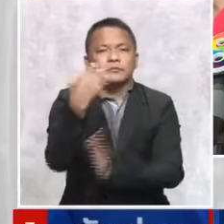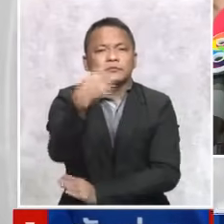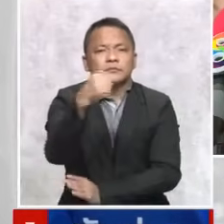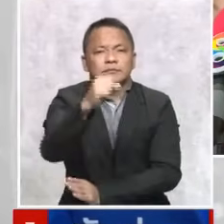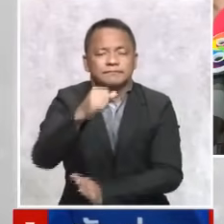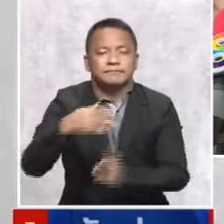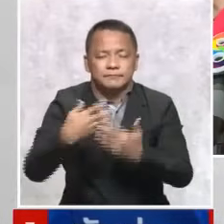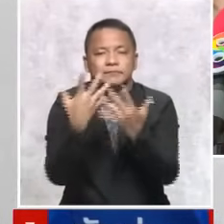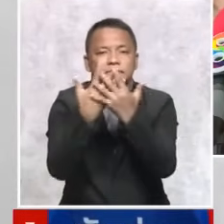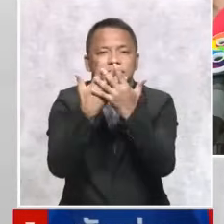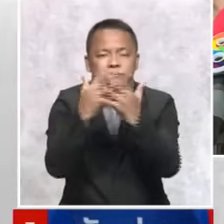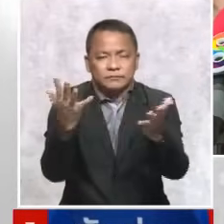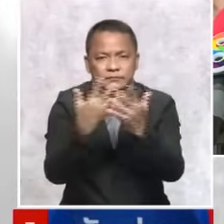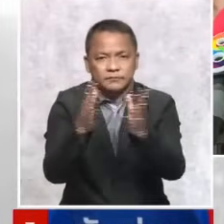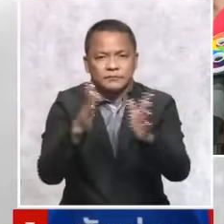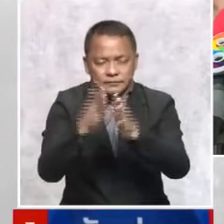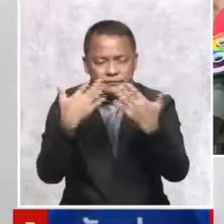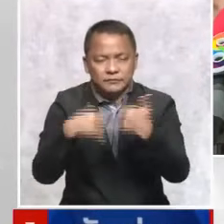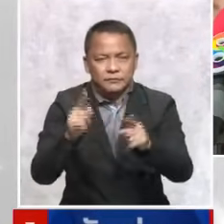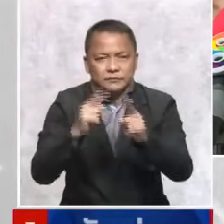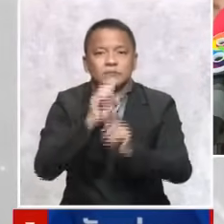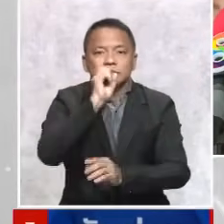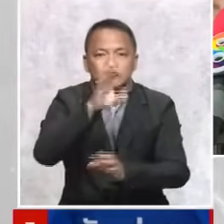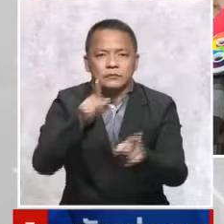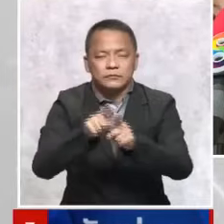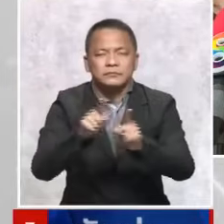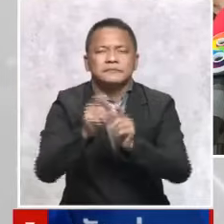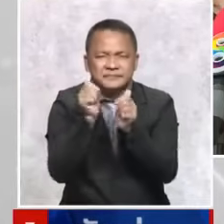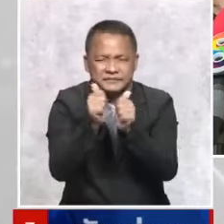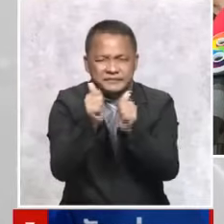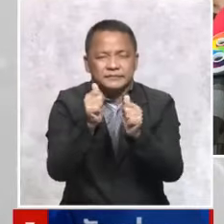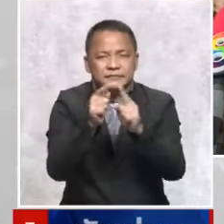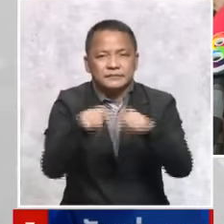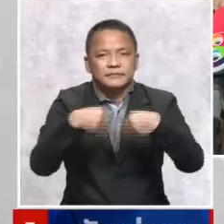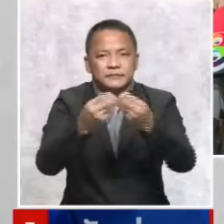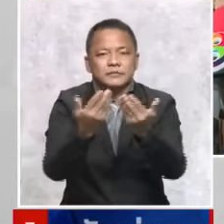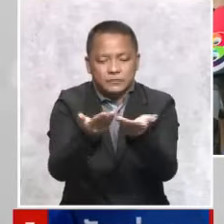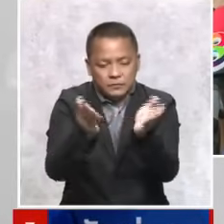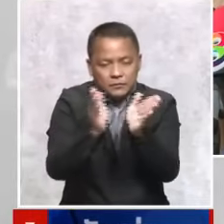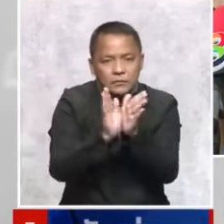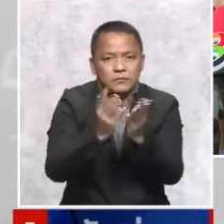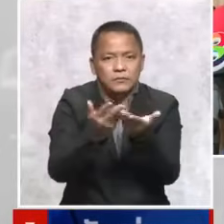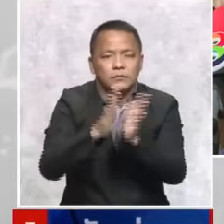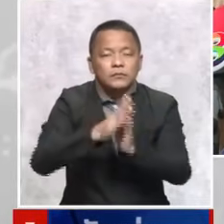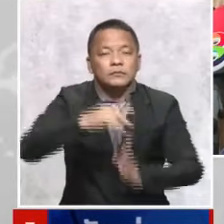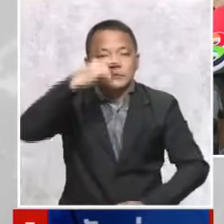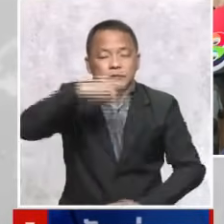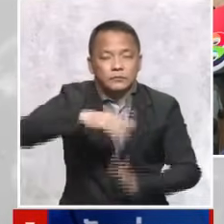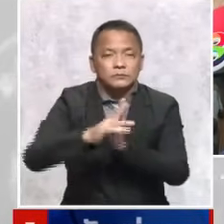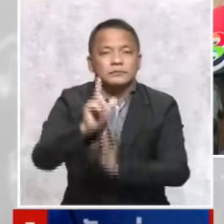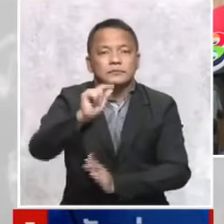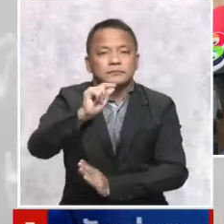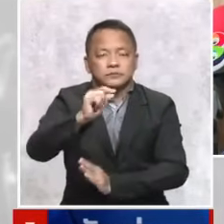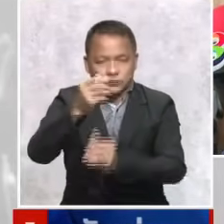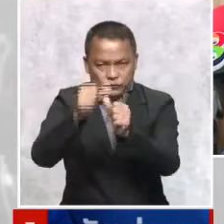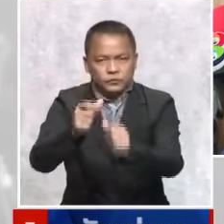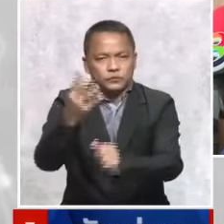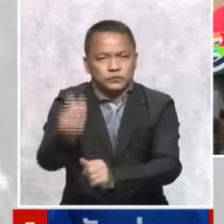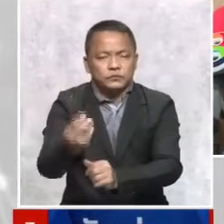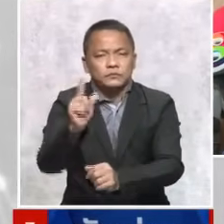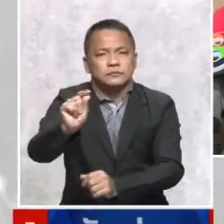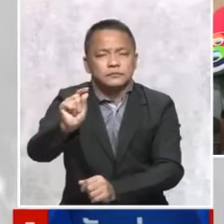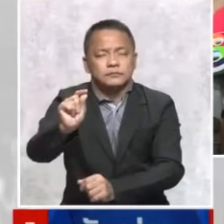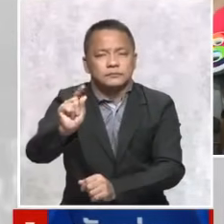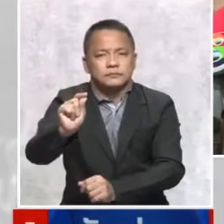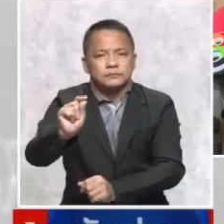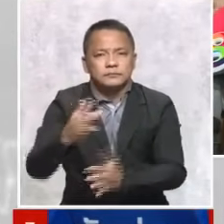ที่ได้รับการปล่อยตัวแล้วก็ต้องบอกว่าเป็นนิมิตหมายที่ดีให้กับครอบครัว คนไทยอีก20คนที่เหลือนะเพราะอย่างน้อยเ